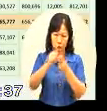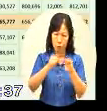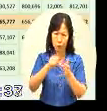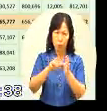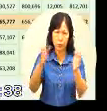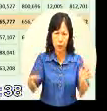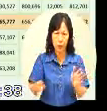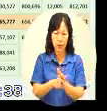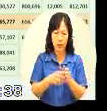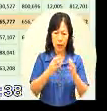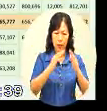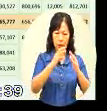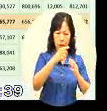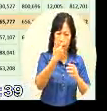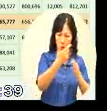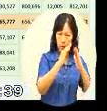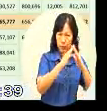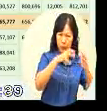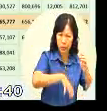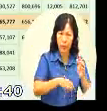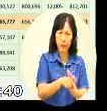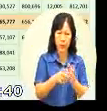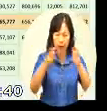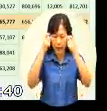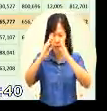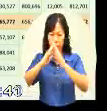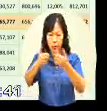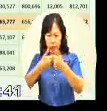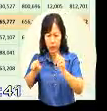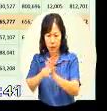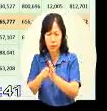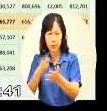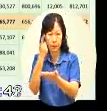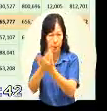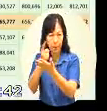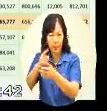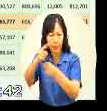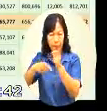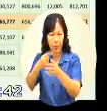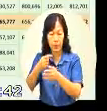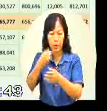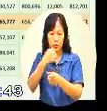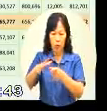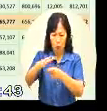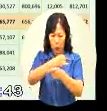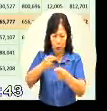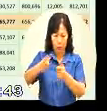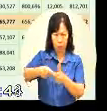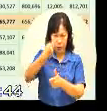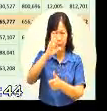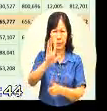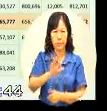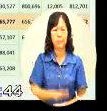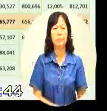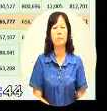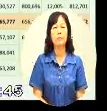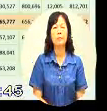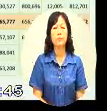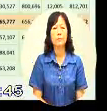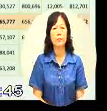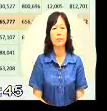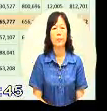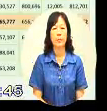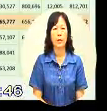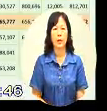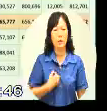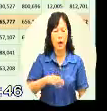在6都里面高雄市议会的预决算都是全国第一名。